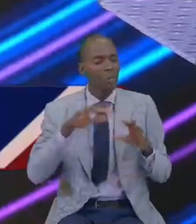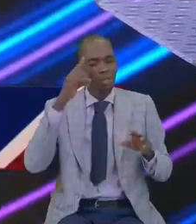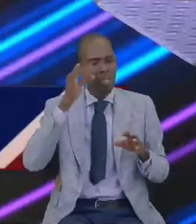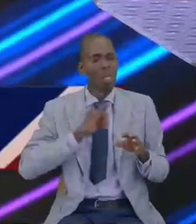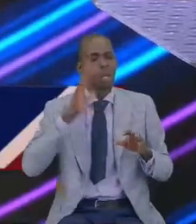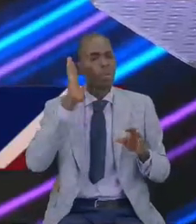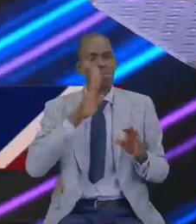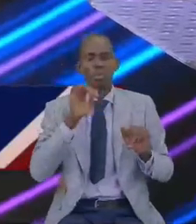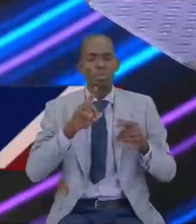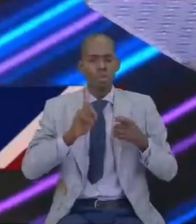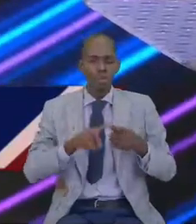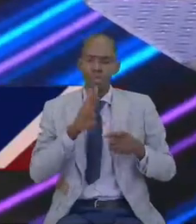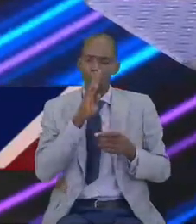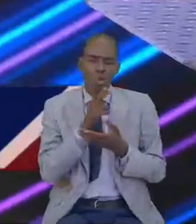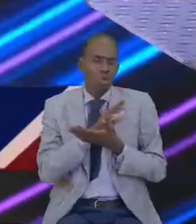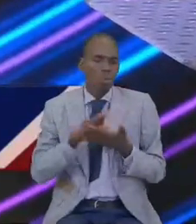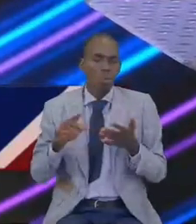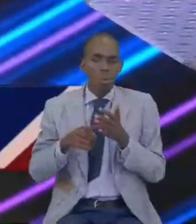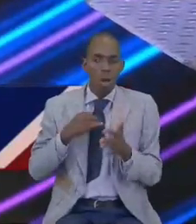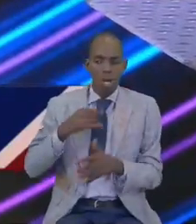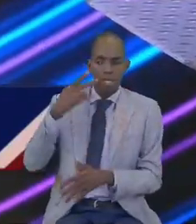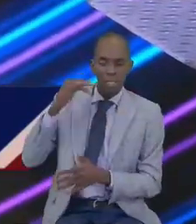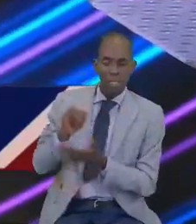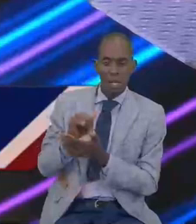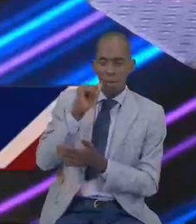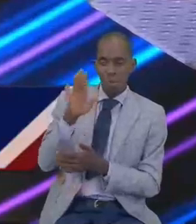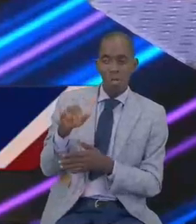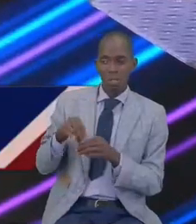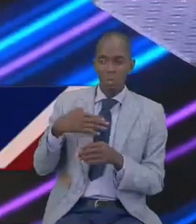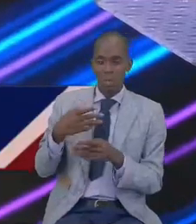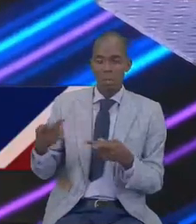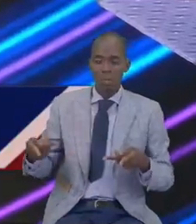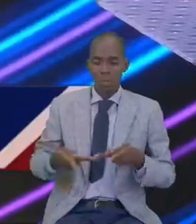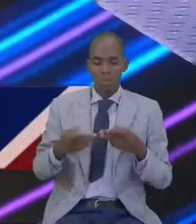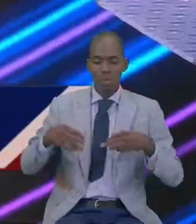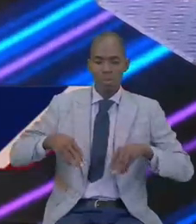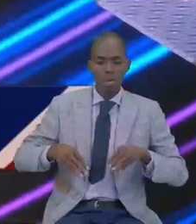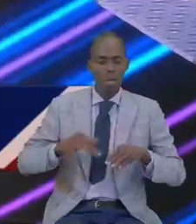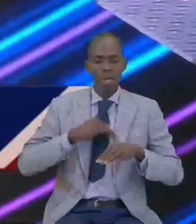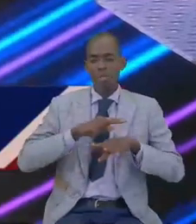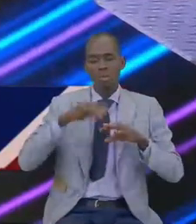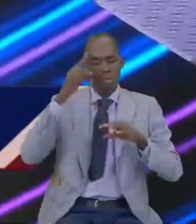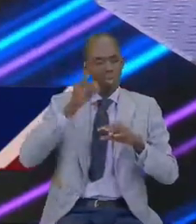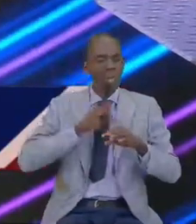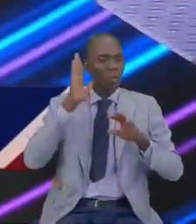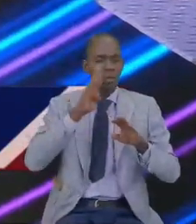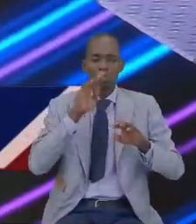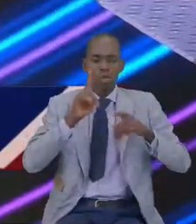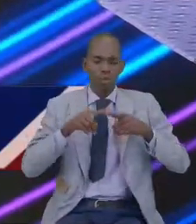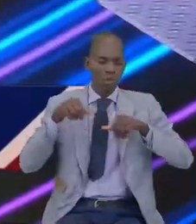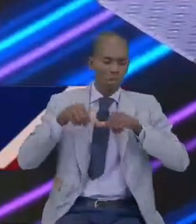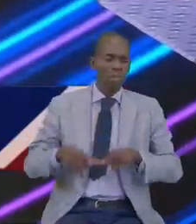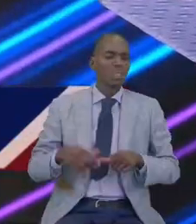que je prie. Ah, la femme là, telle que je vais la voir. Tant qu'il va la voir maintenant, il ne sait même pas s'il va continuer, me retenir. Et dit, voici là où je tiens.